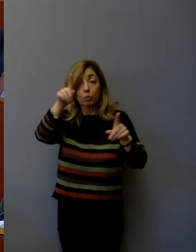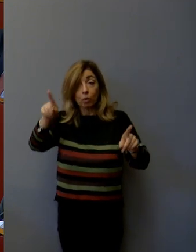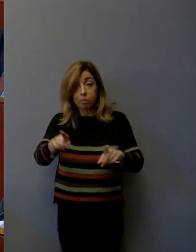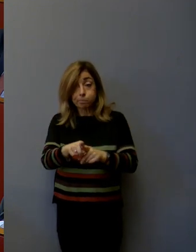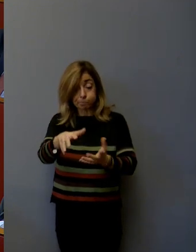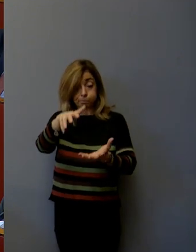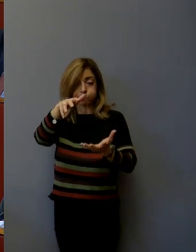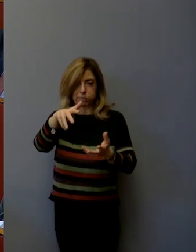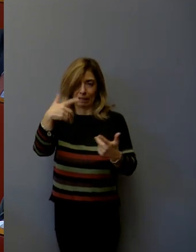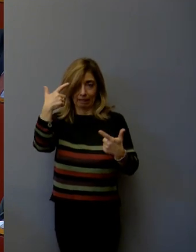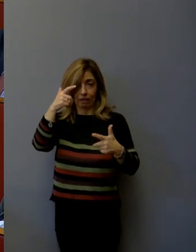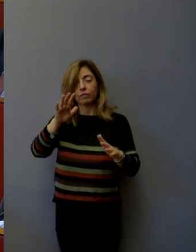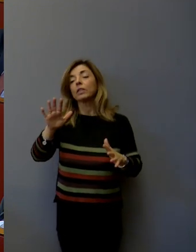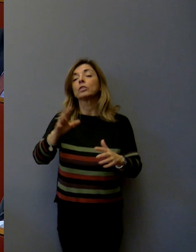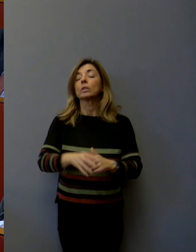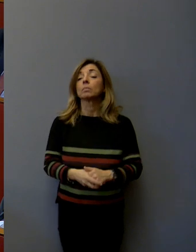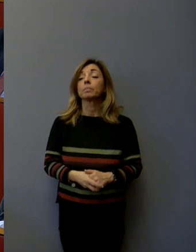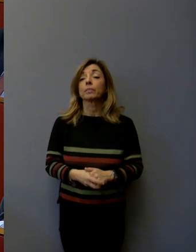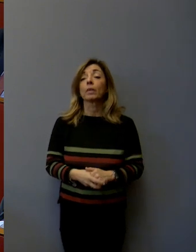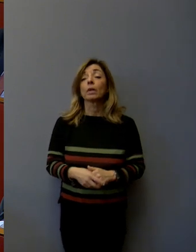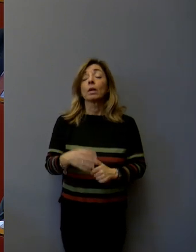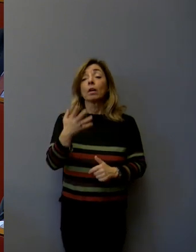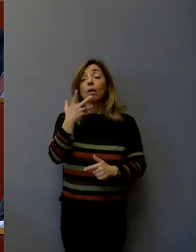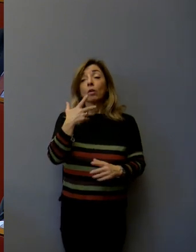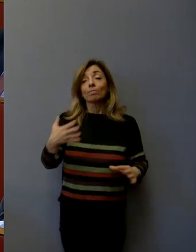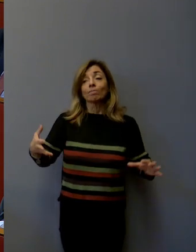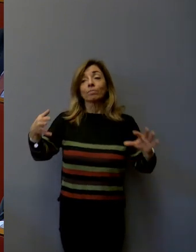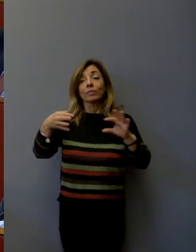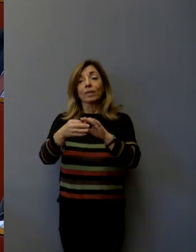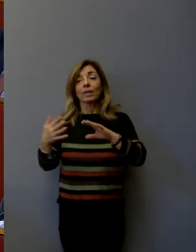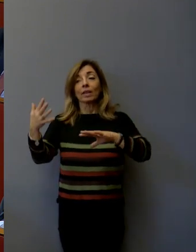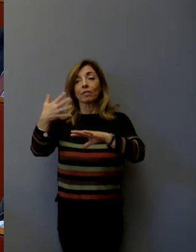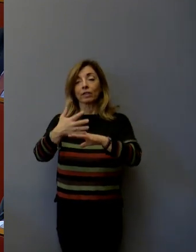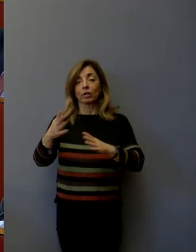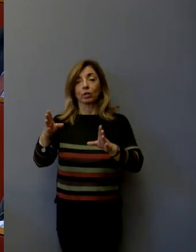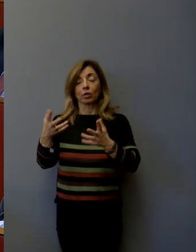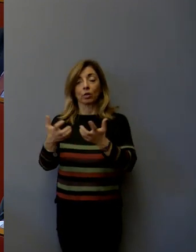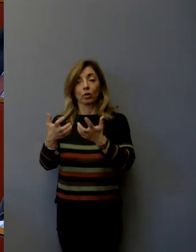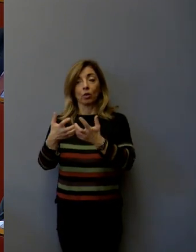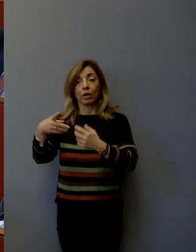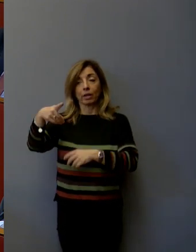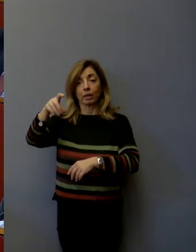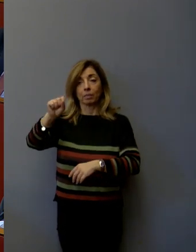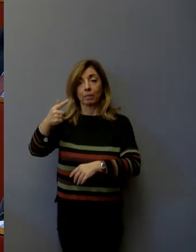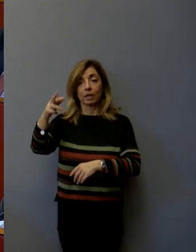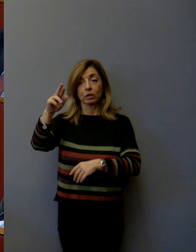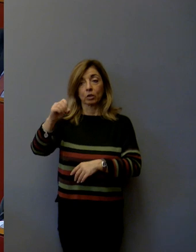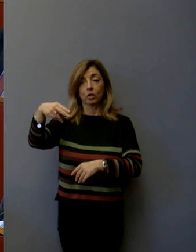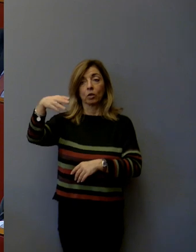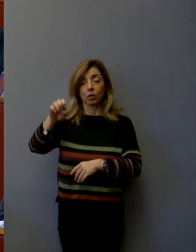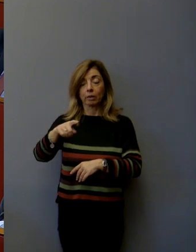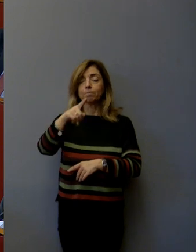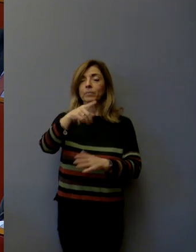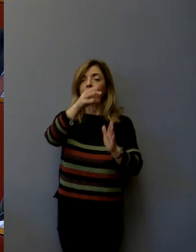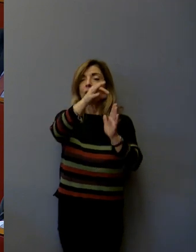all'intervento del collega patrone non si vede come queste linee di intervento del PNR